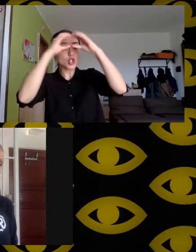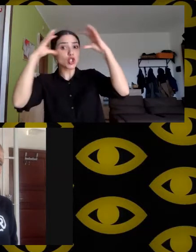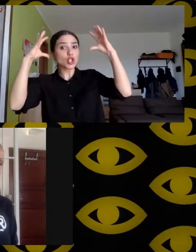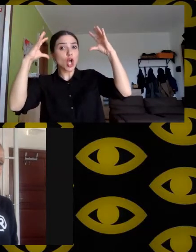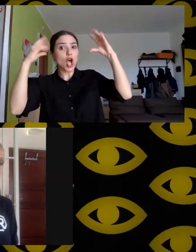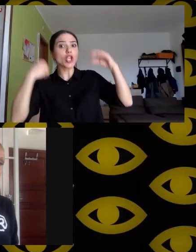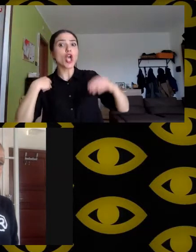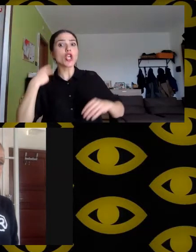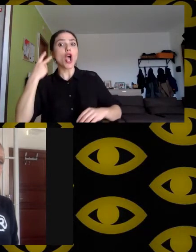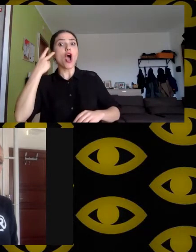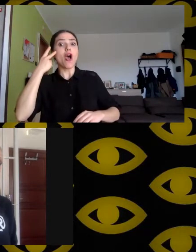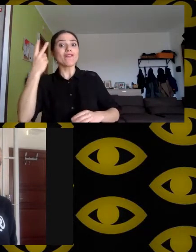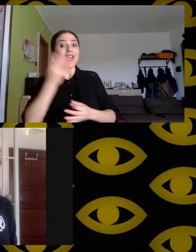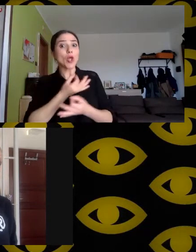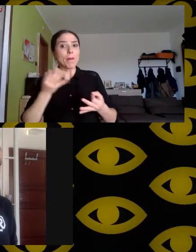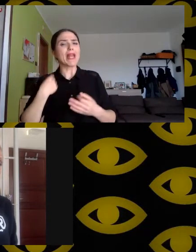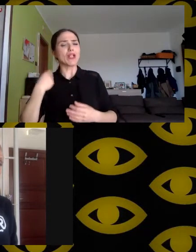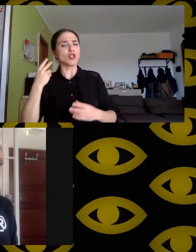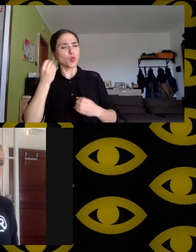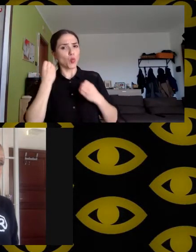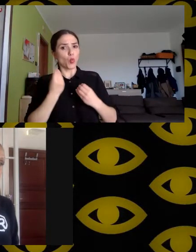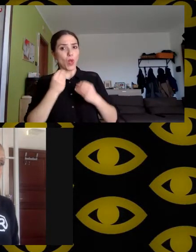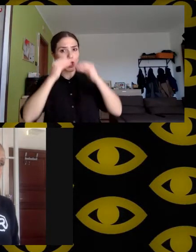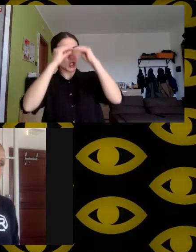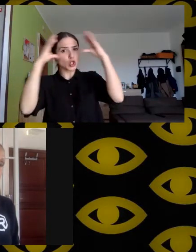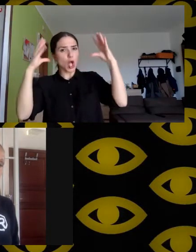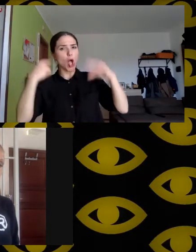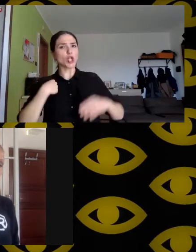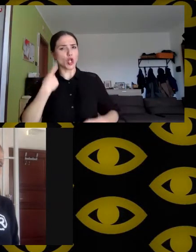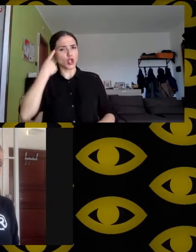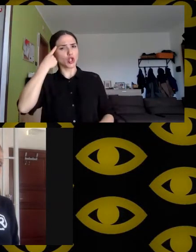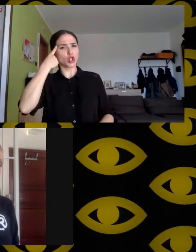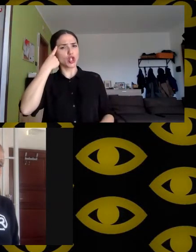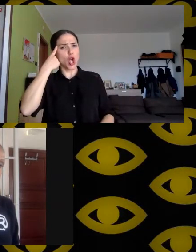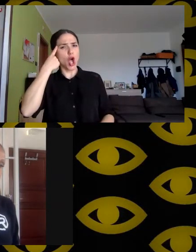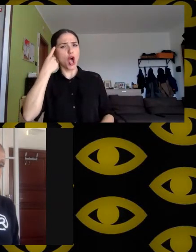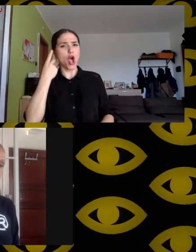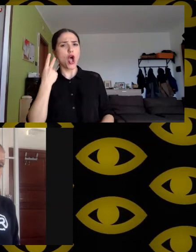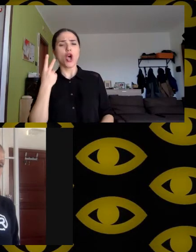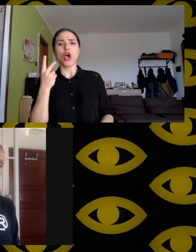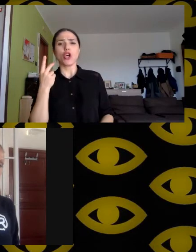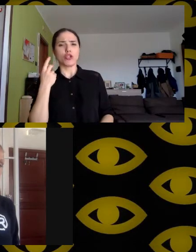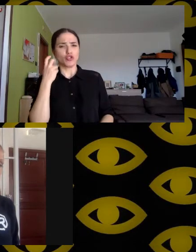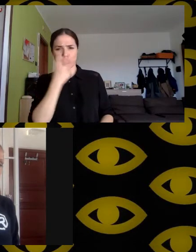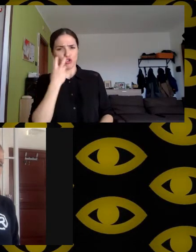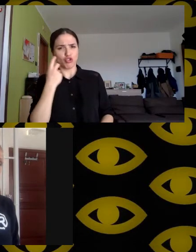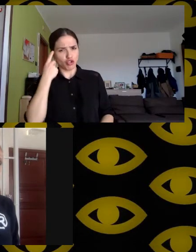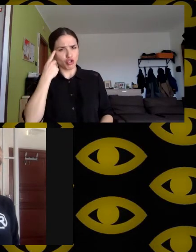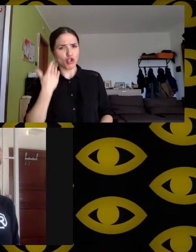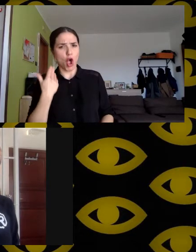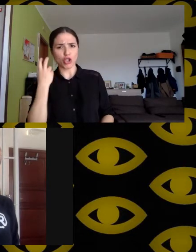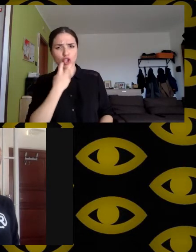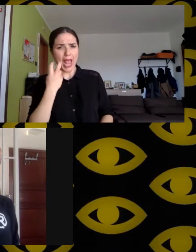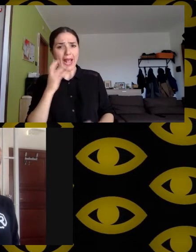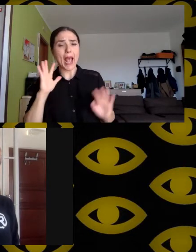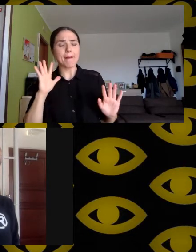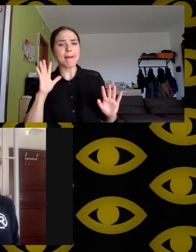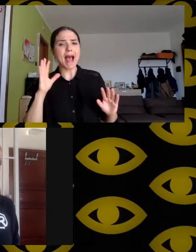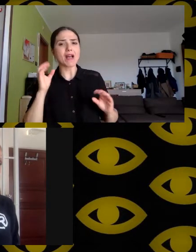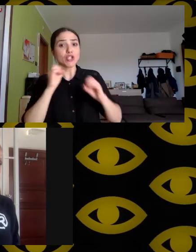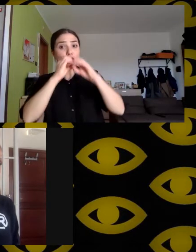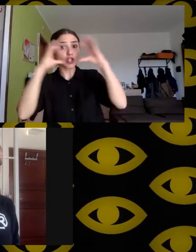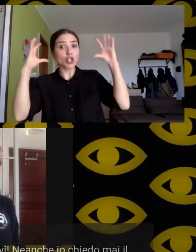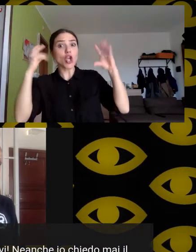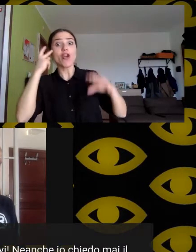sono non vedente, ma vedo perfettamente. Anche questa è una domanda che ricorre spesso nel mondo non vedente, vediamo se